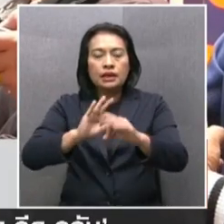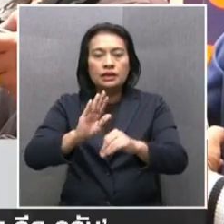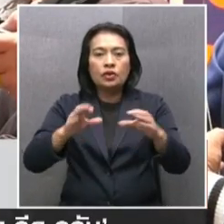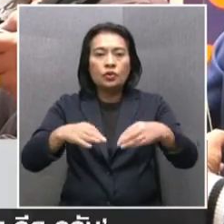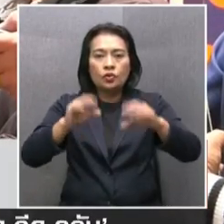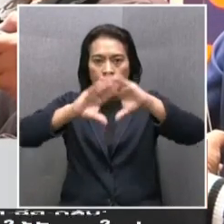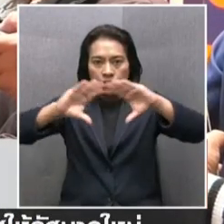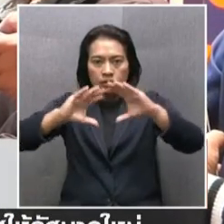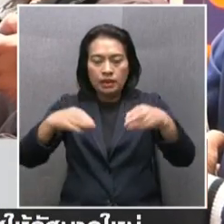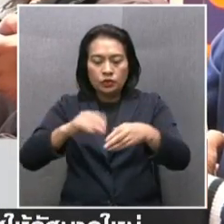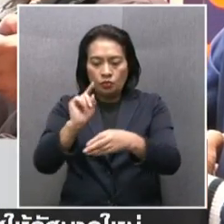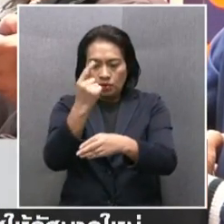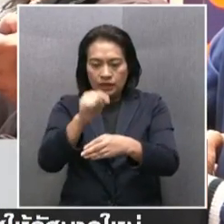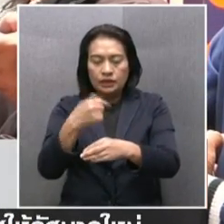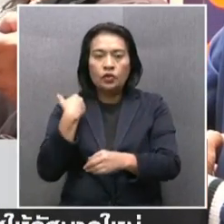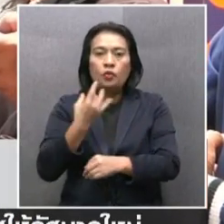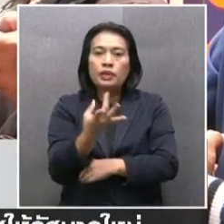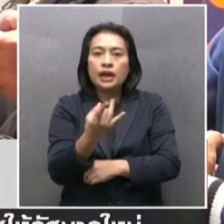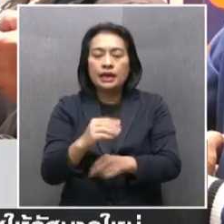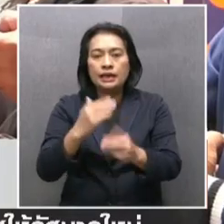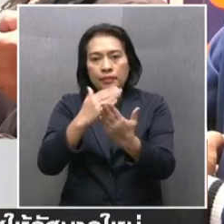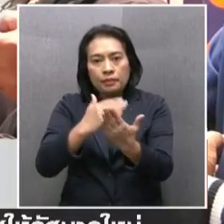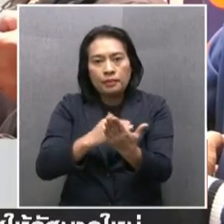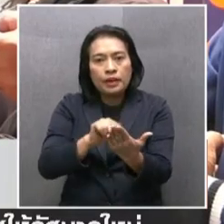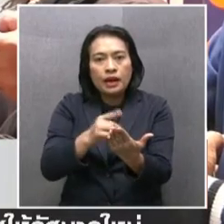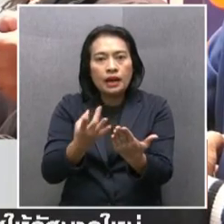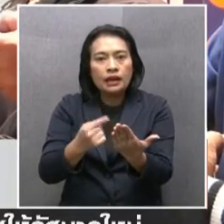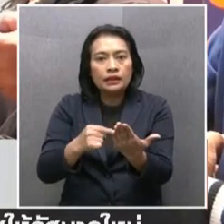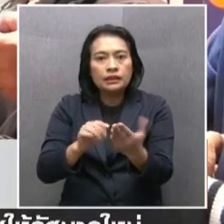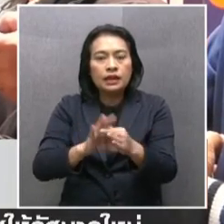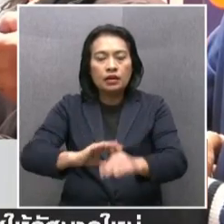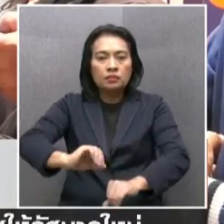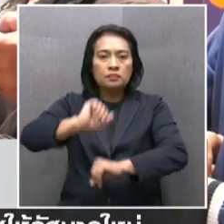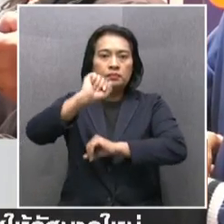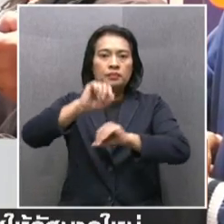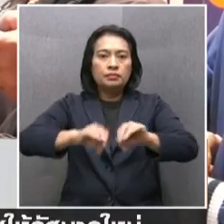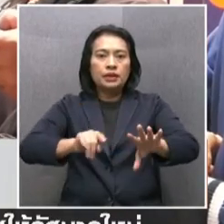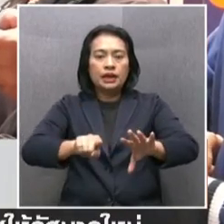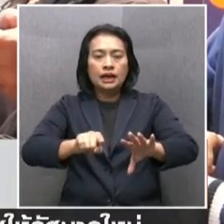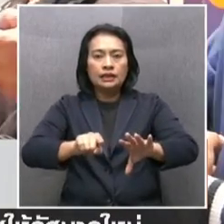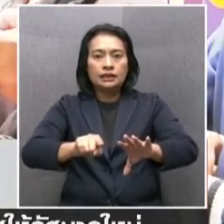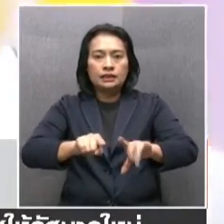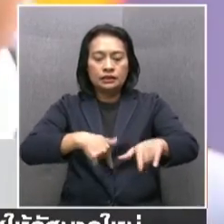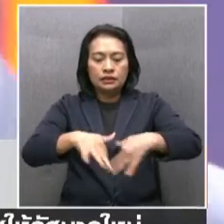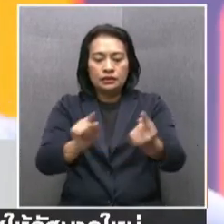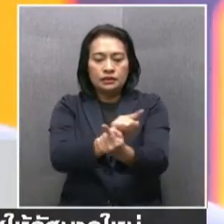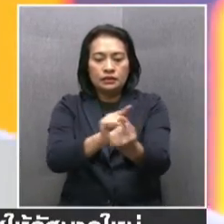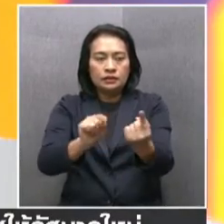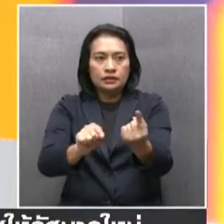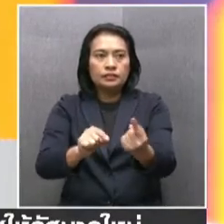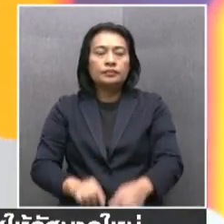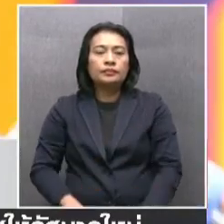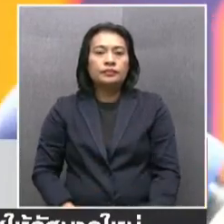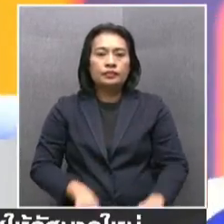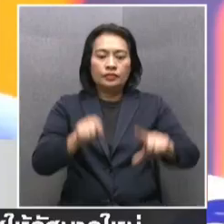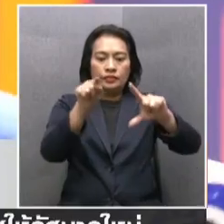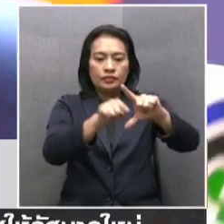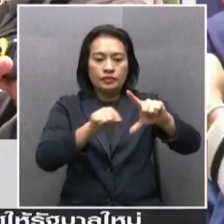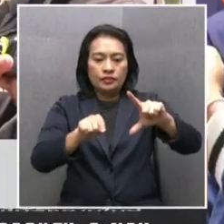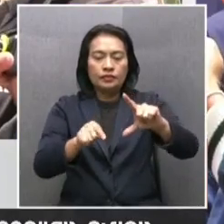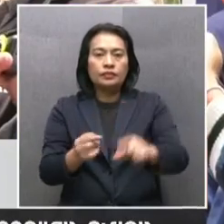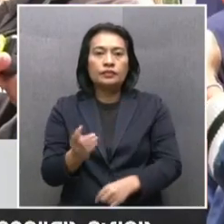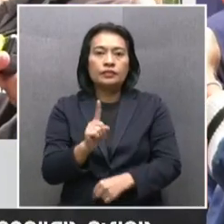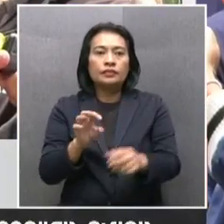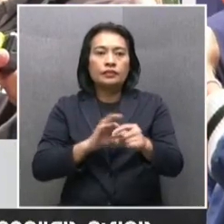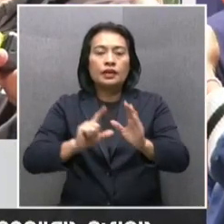ใหม่เนี่ยควรจะมีอะไรบ้างที่เราควรจะประกาศร่วมกันต่อสาธารณะได้นะครับ พรรคก้าวไกลทรงชัยธวัฒน์ตุลาธ